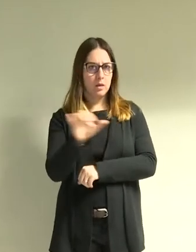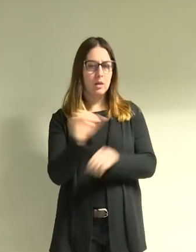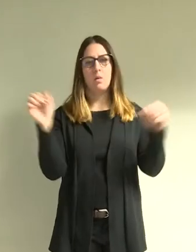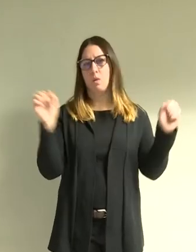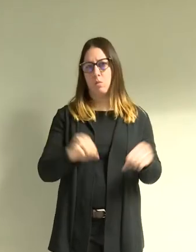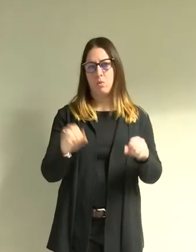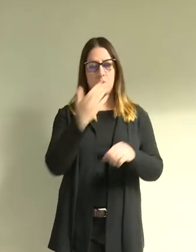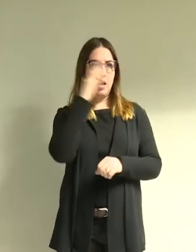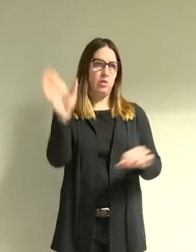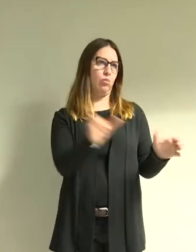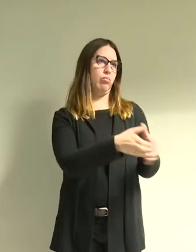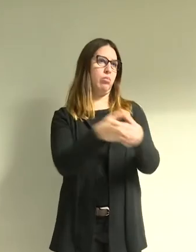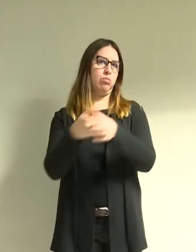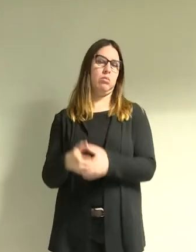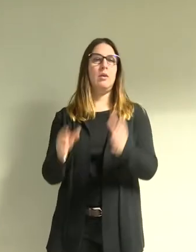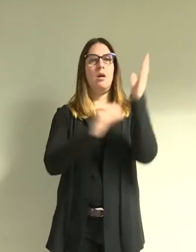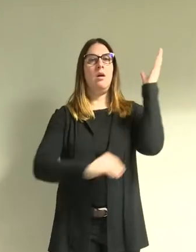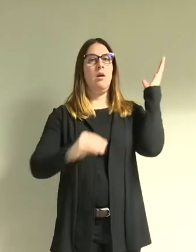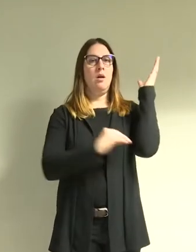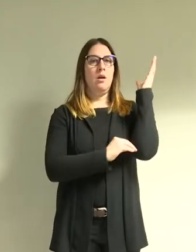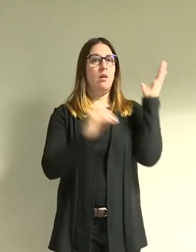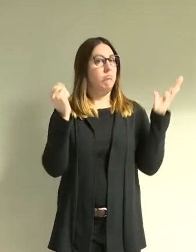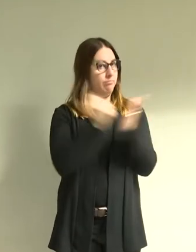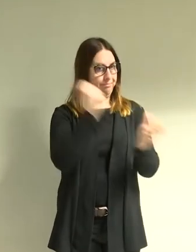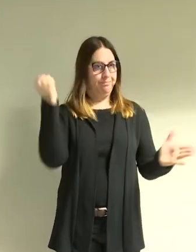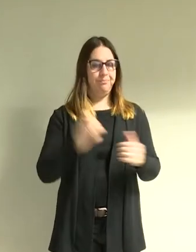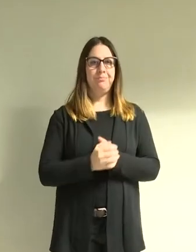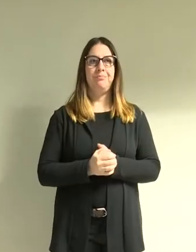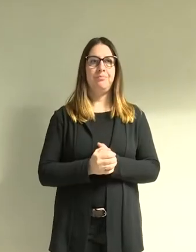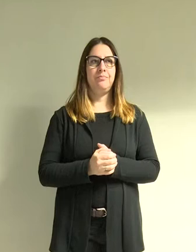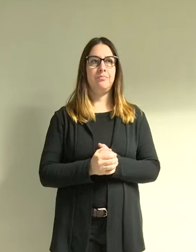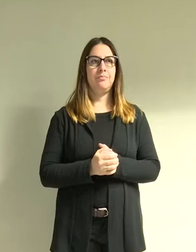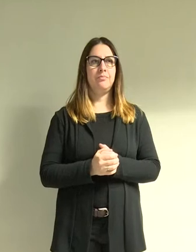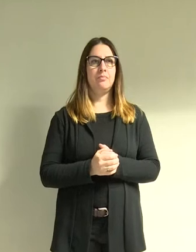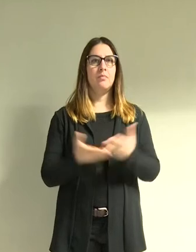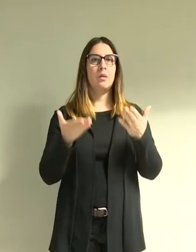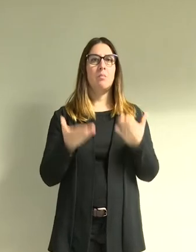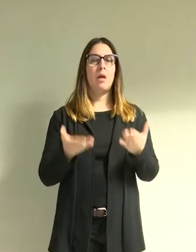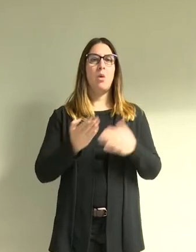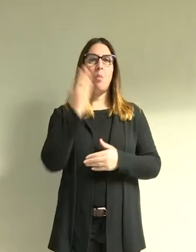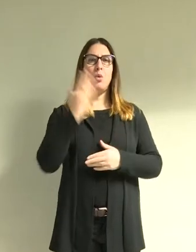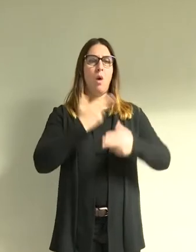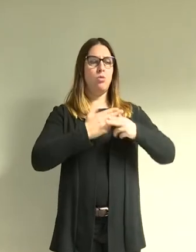pour les autres groupes amendement approuvé il nous faut ensuite faire des désignations